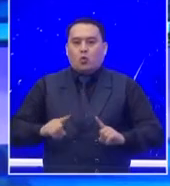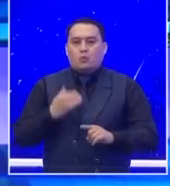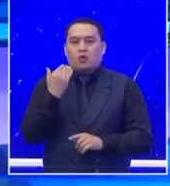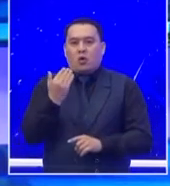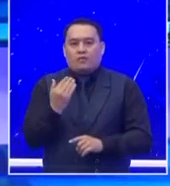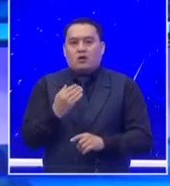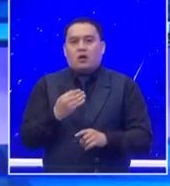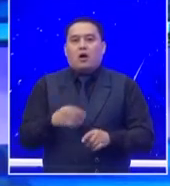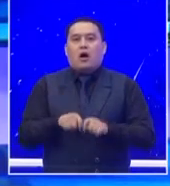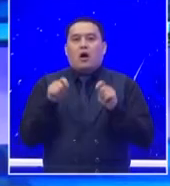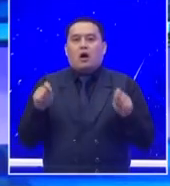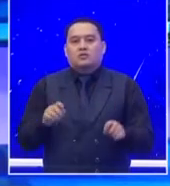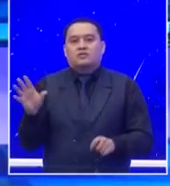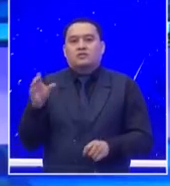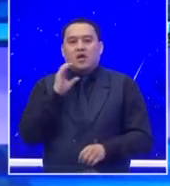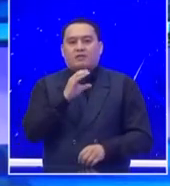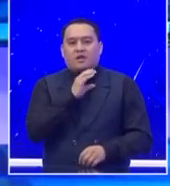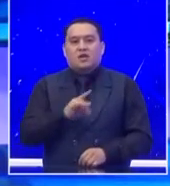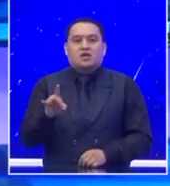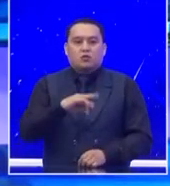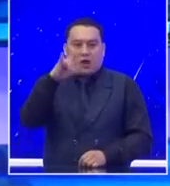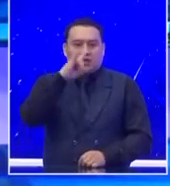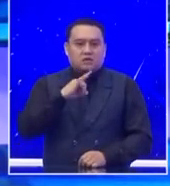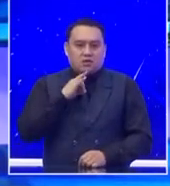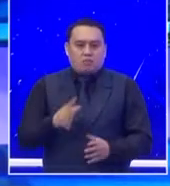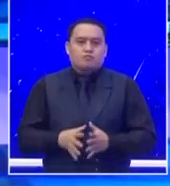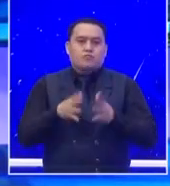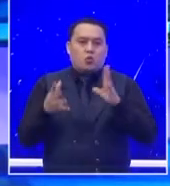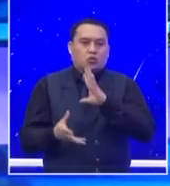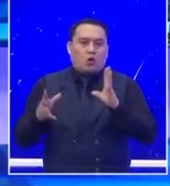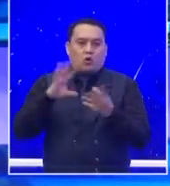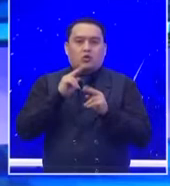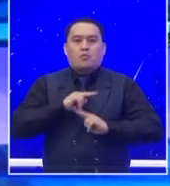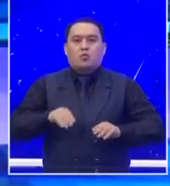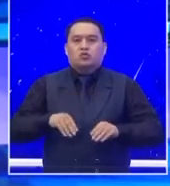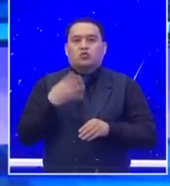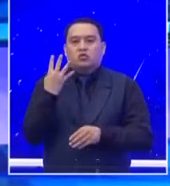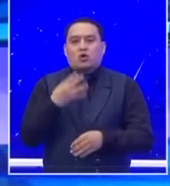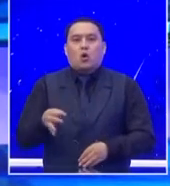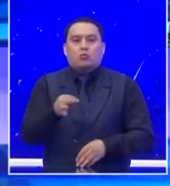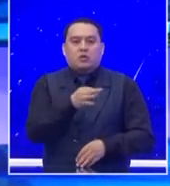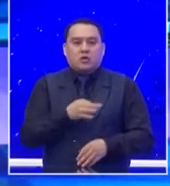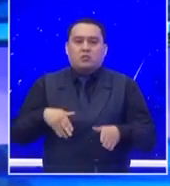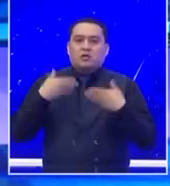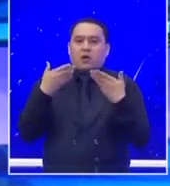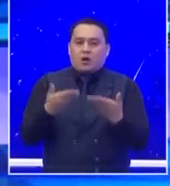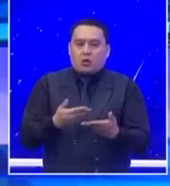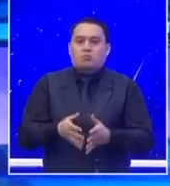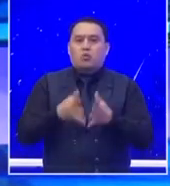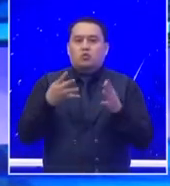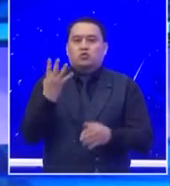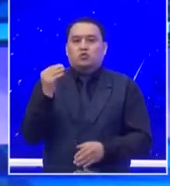ее в том, что вакансии открыты в северных регионах Казахстана. В общей сложности работодатели четырех областей предлагают